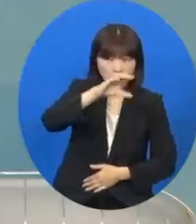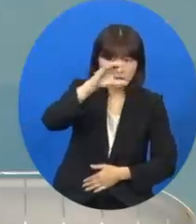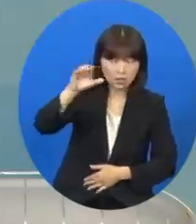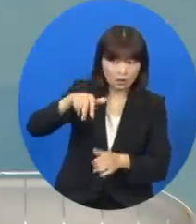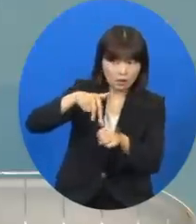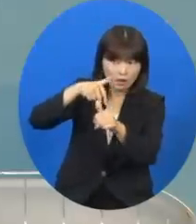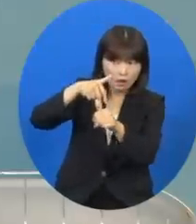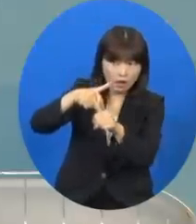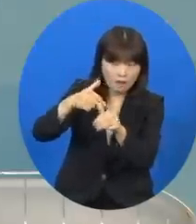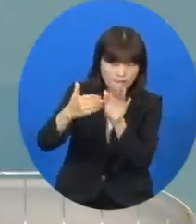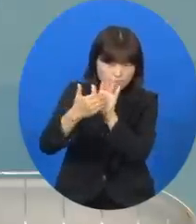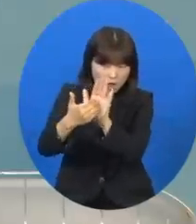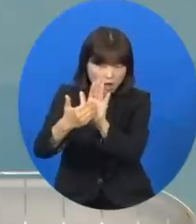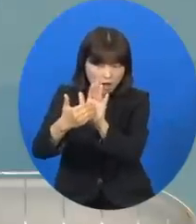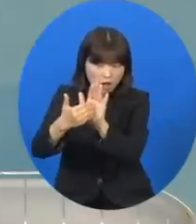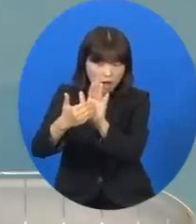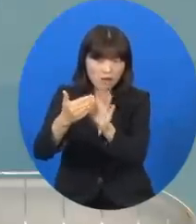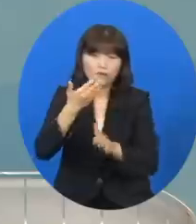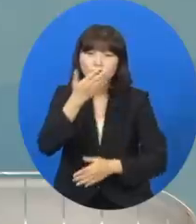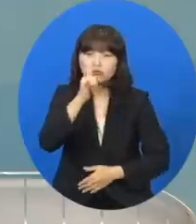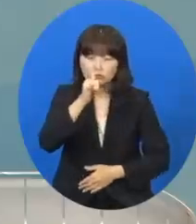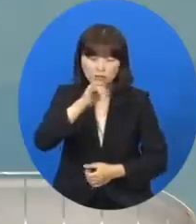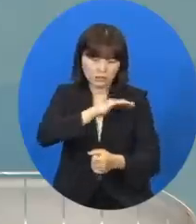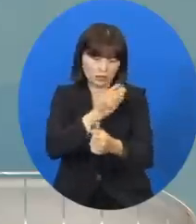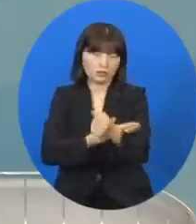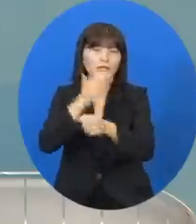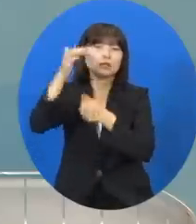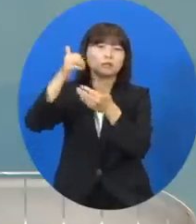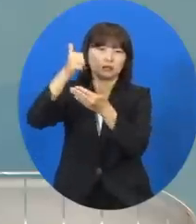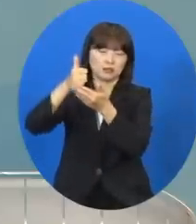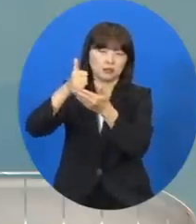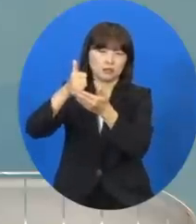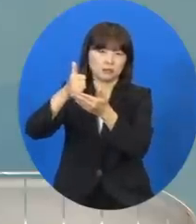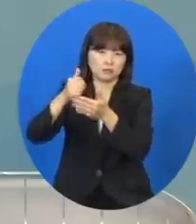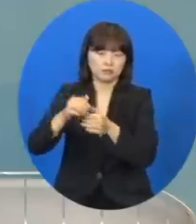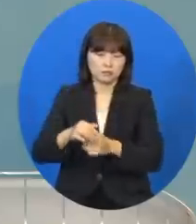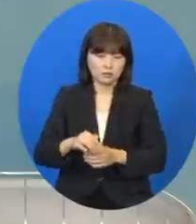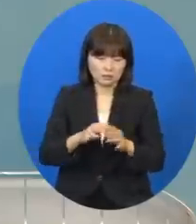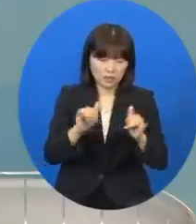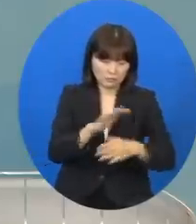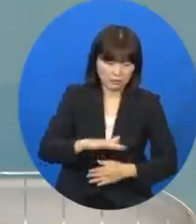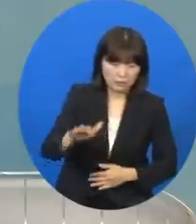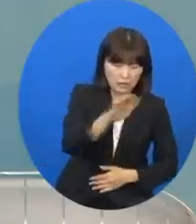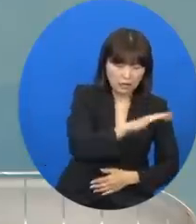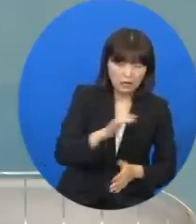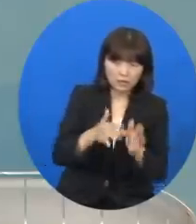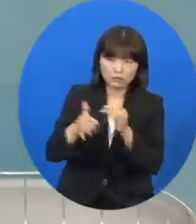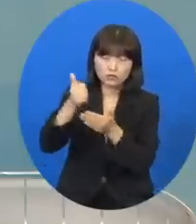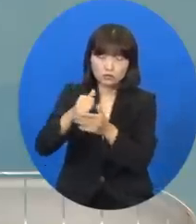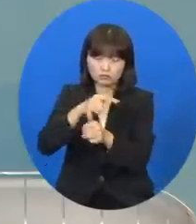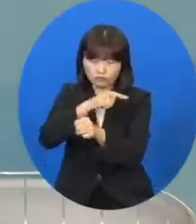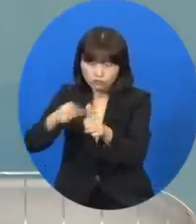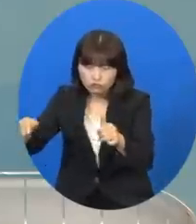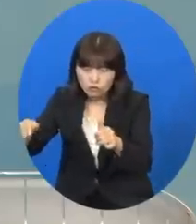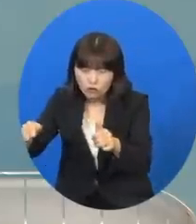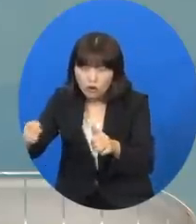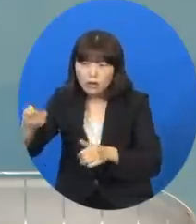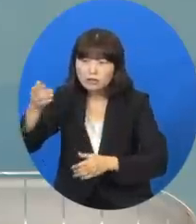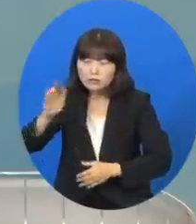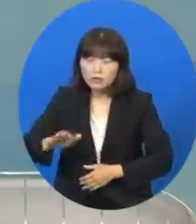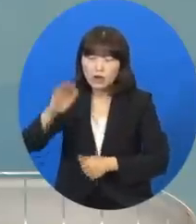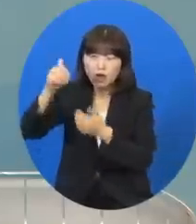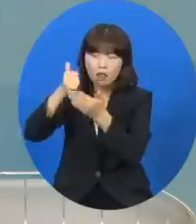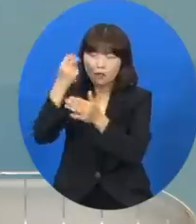능력의 하나님이십니다. 아무리 예수님을 죽이려고 해도 하나님이 보호하시면 누구도 손을 못